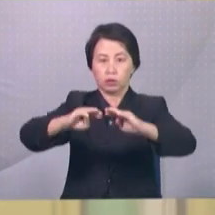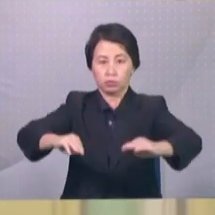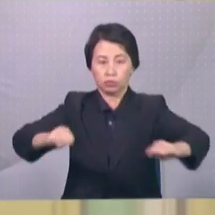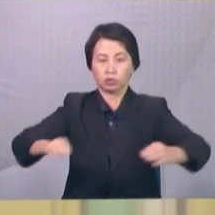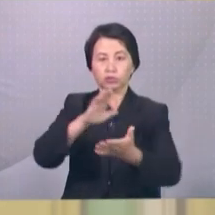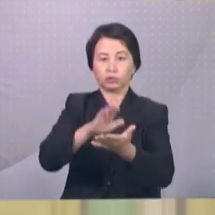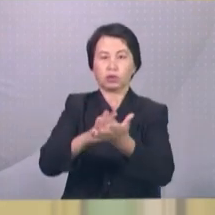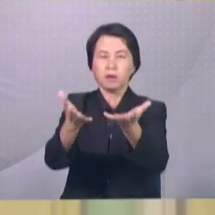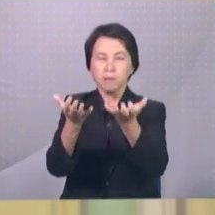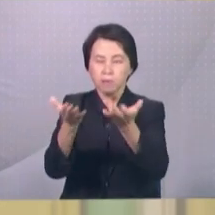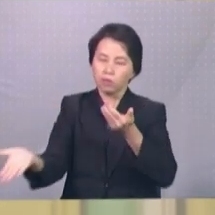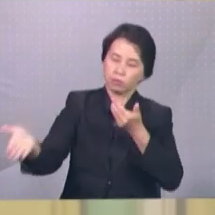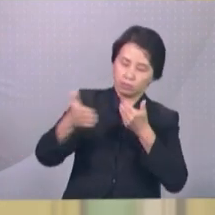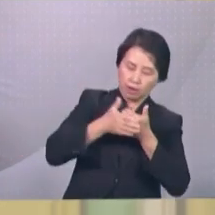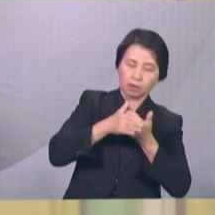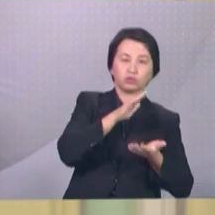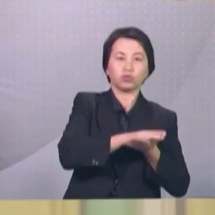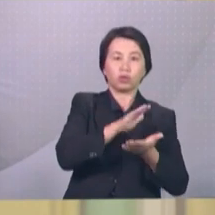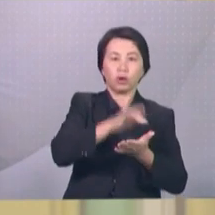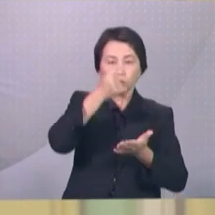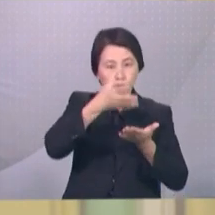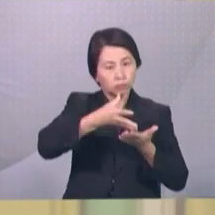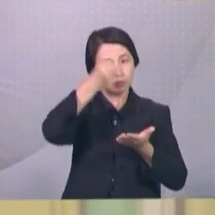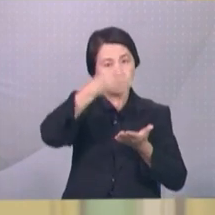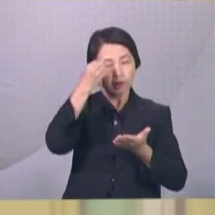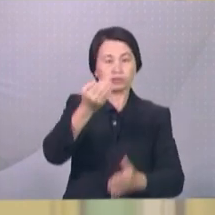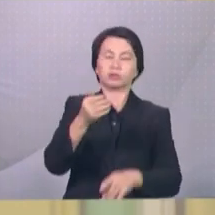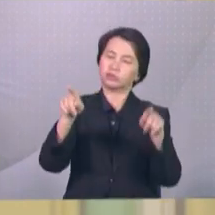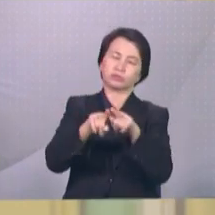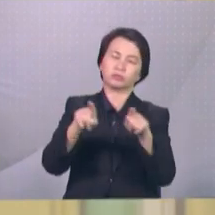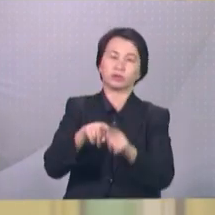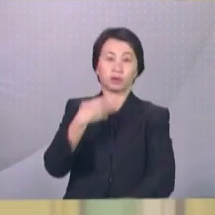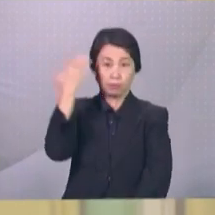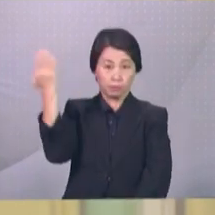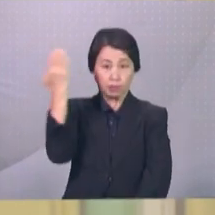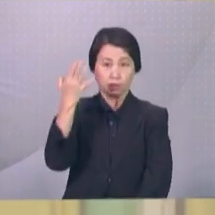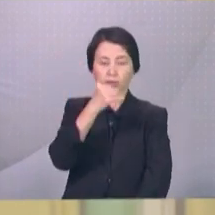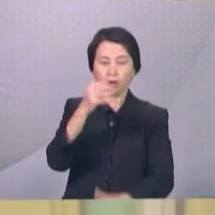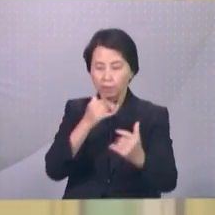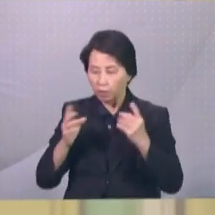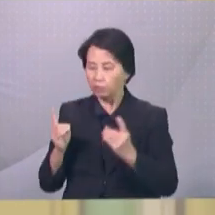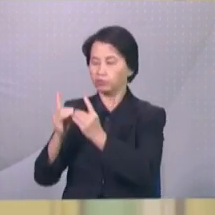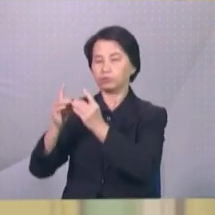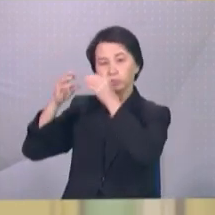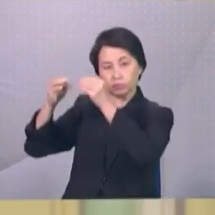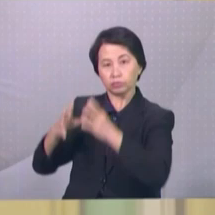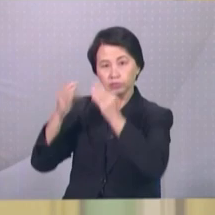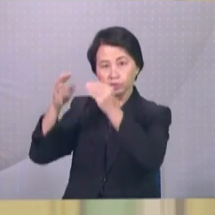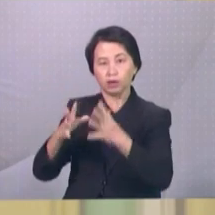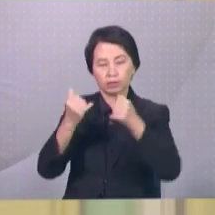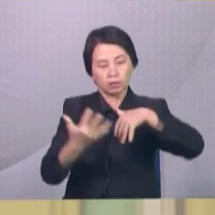yang ingin kembali ke sekolah untuk belajar seperti biasa dan bertemu guru-guru